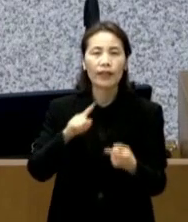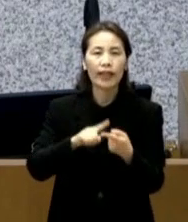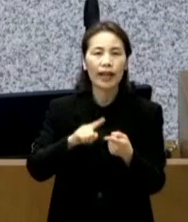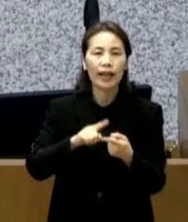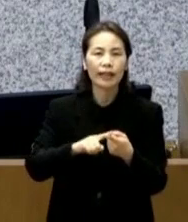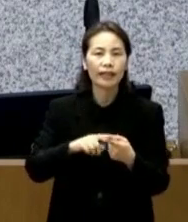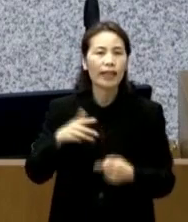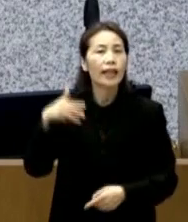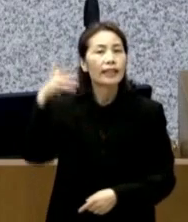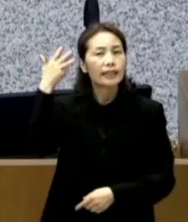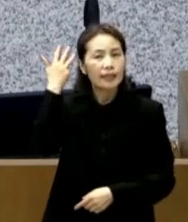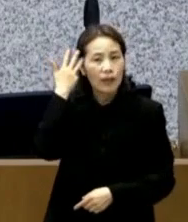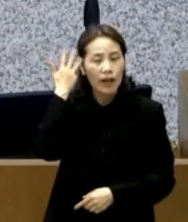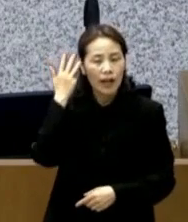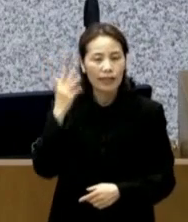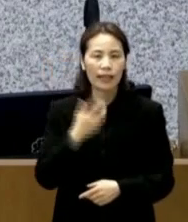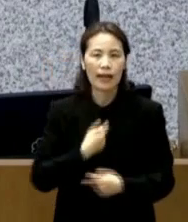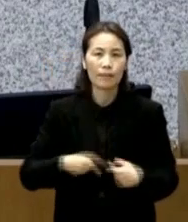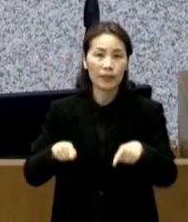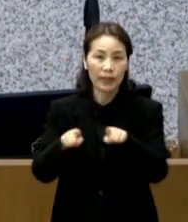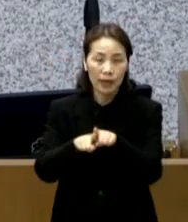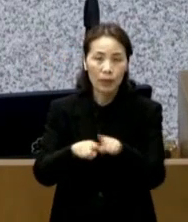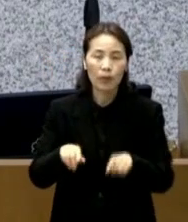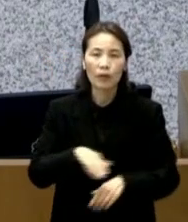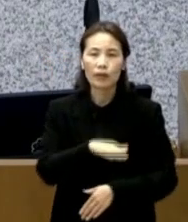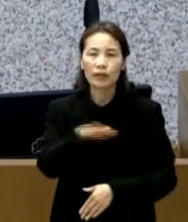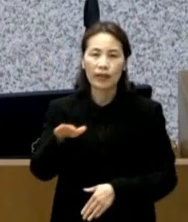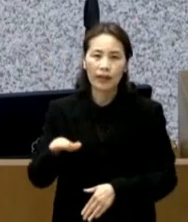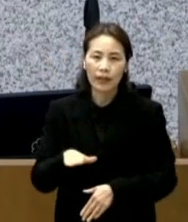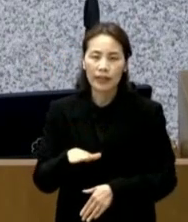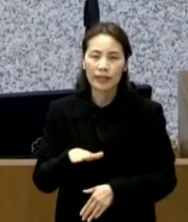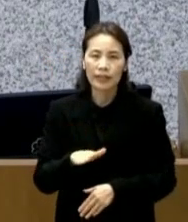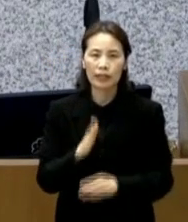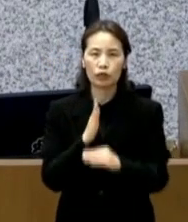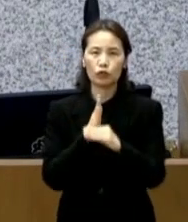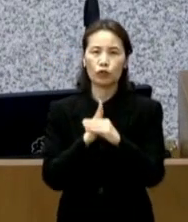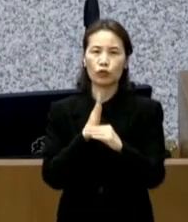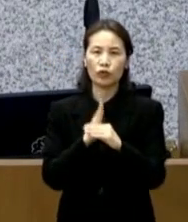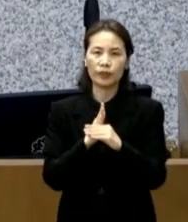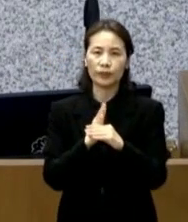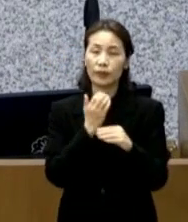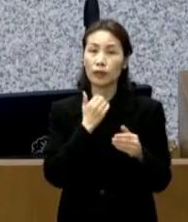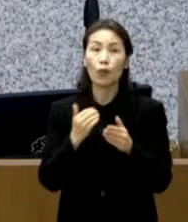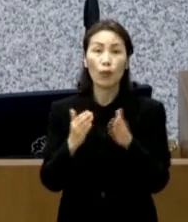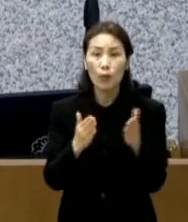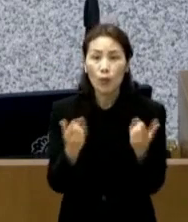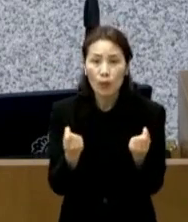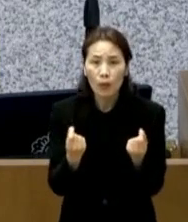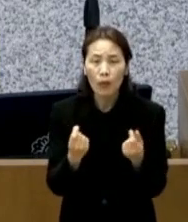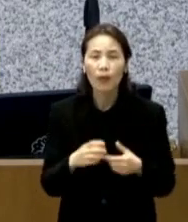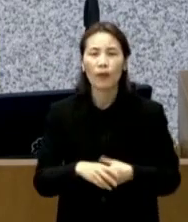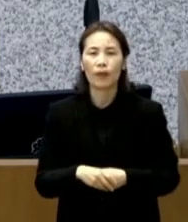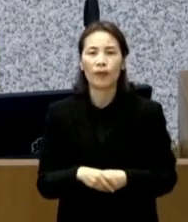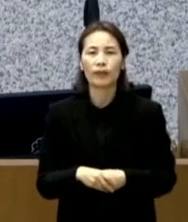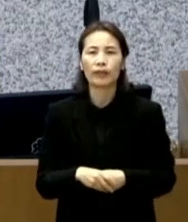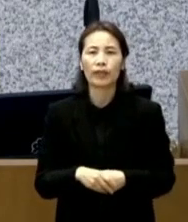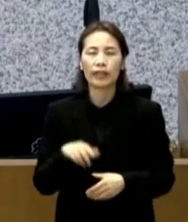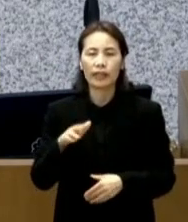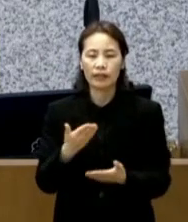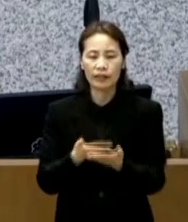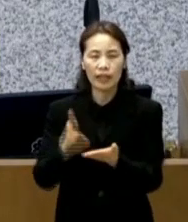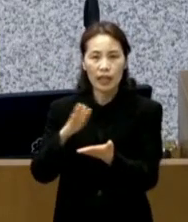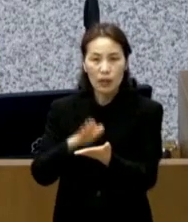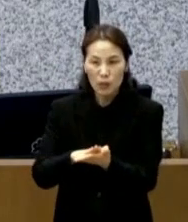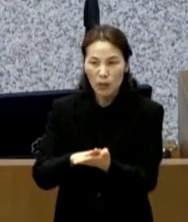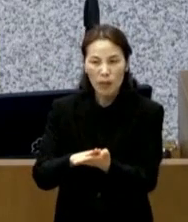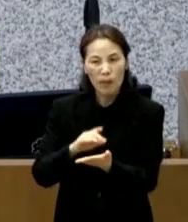지켜주십시오. 지방의회는 지방자치의 중심축입니다. 지방의회 성장을 억제는 제도의 개선을